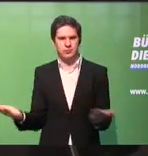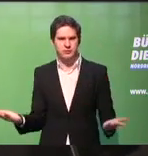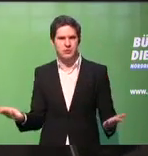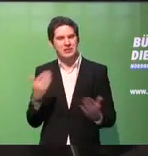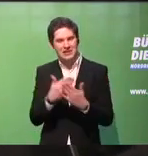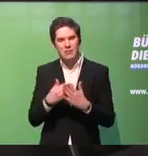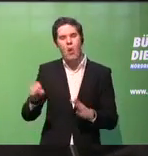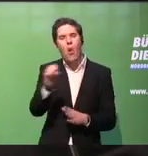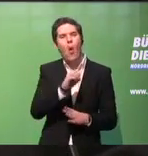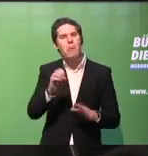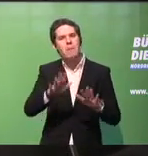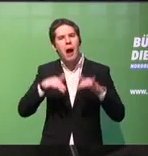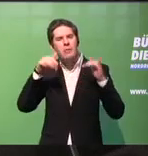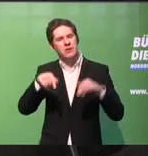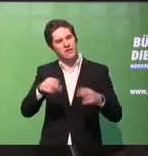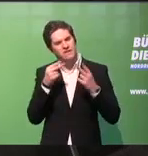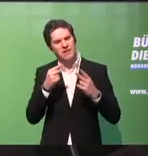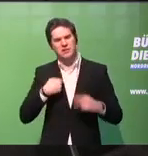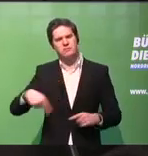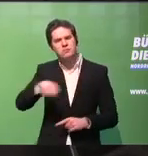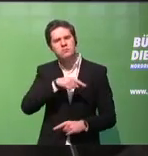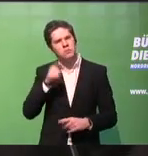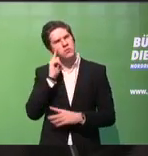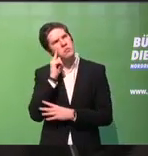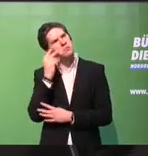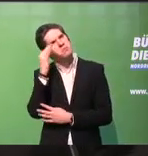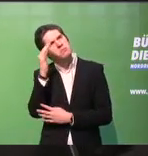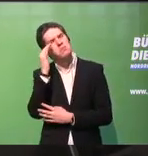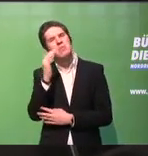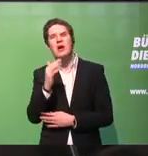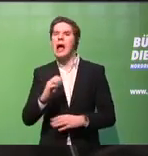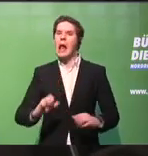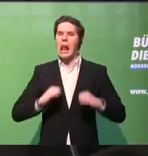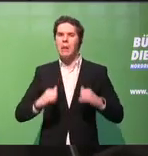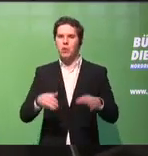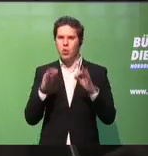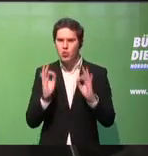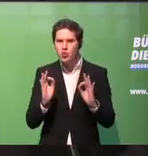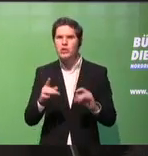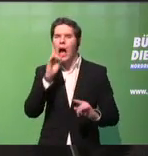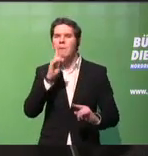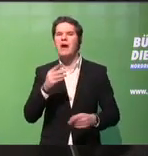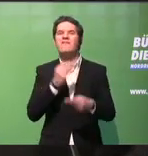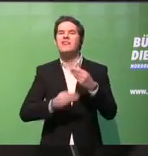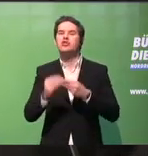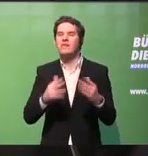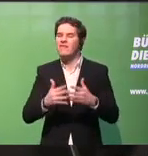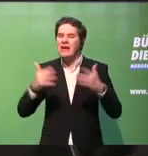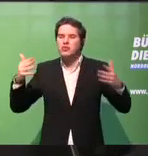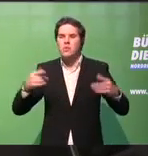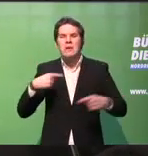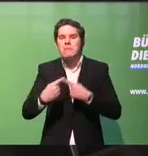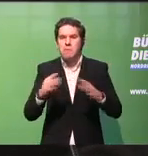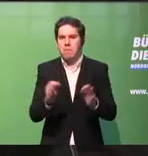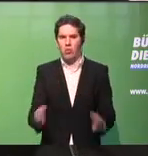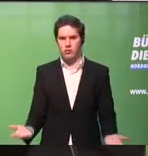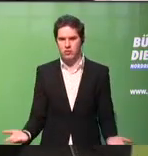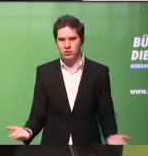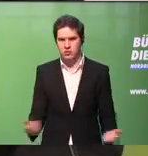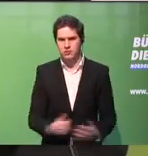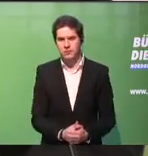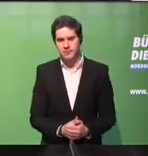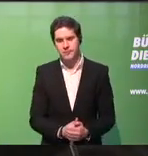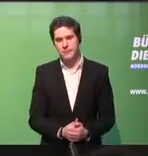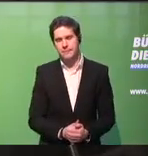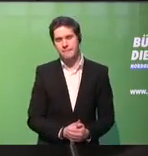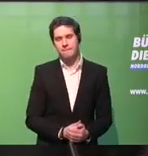an der Frage arbeiten, wie gutes Leben in einer Gesellschaft ohne Wirtschaftswachstum aussehen könnte. Flankiert wird es durch